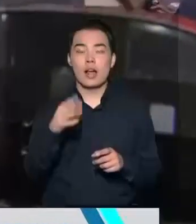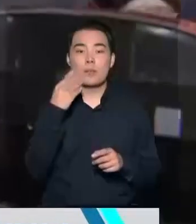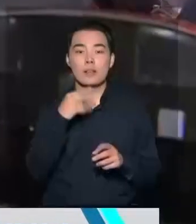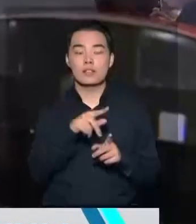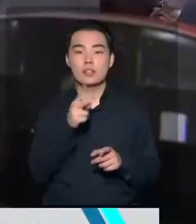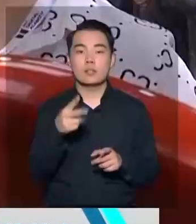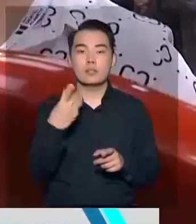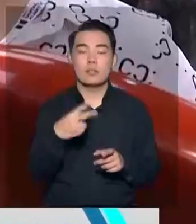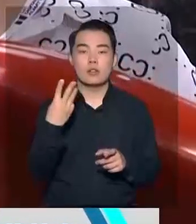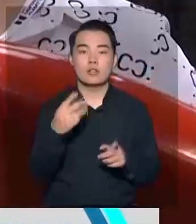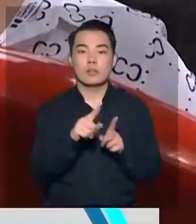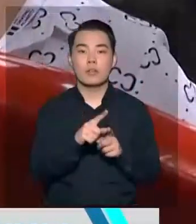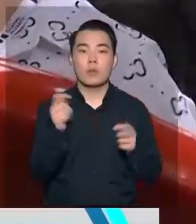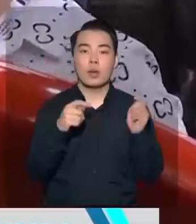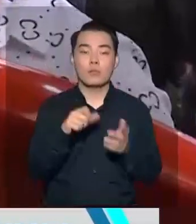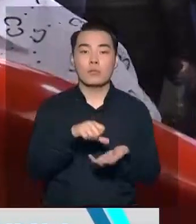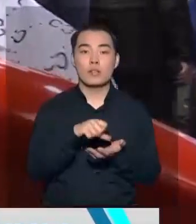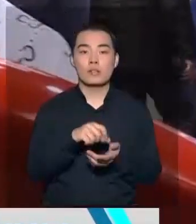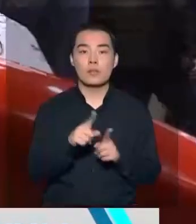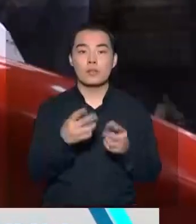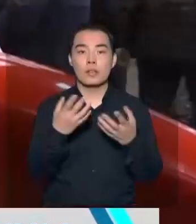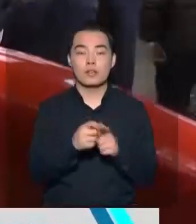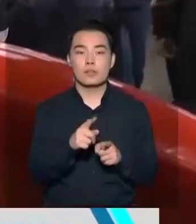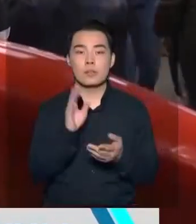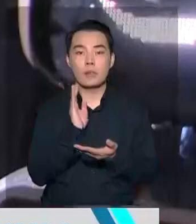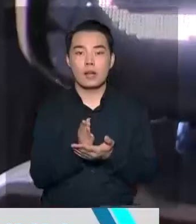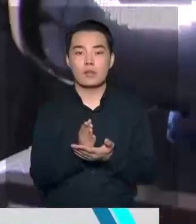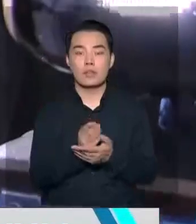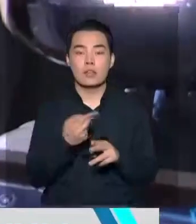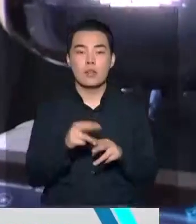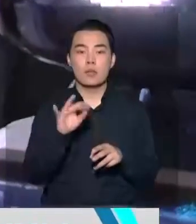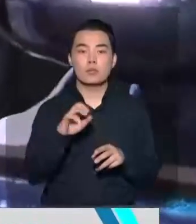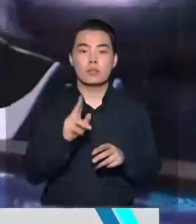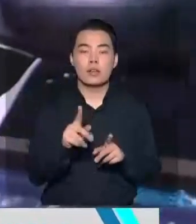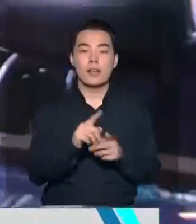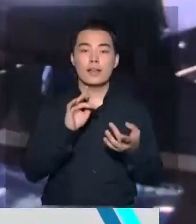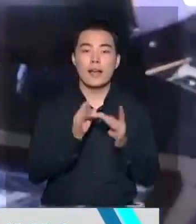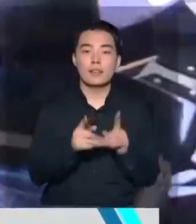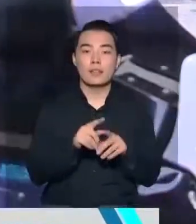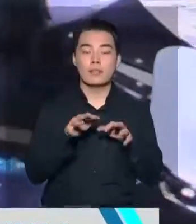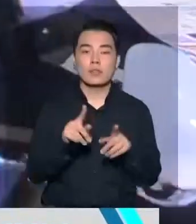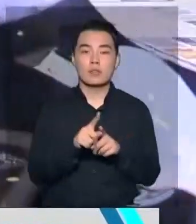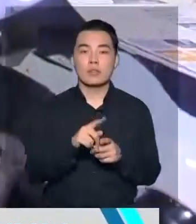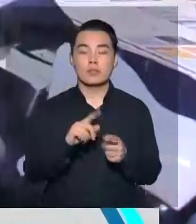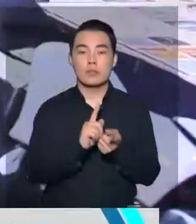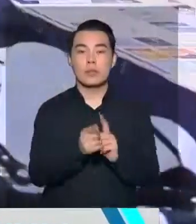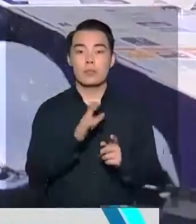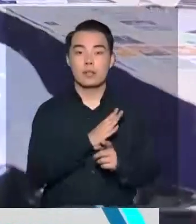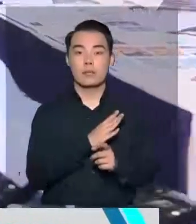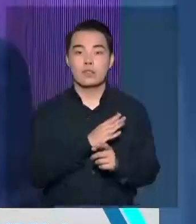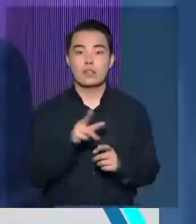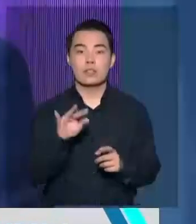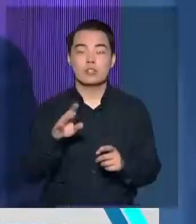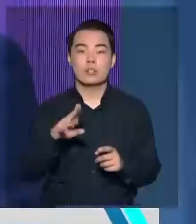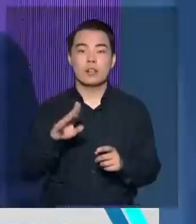2023 халықаралық форумына қатысатын елдер мен адамдар саны бұл. Осы күнде оңтүстік Астана IT саланың меккесіне айналғандай. Диджитал